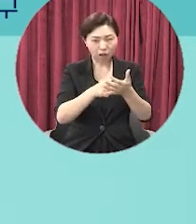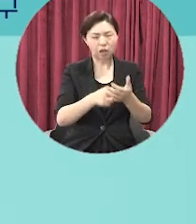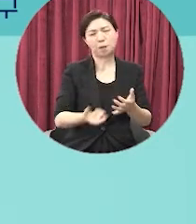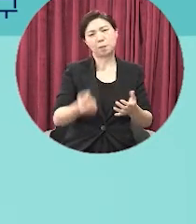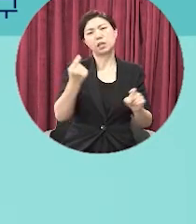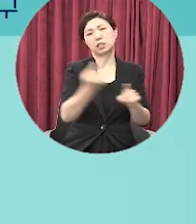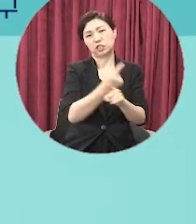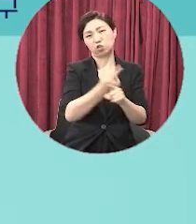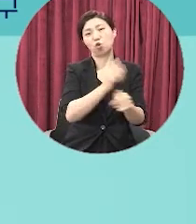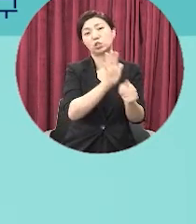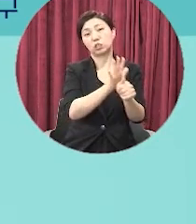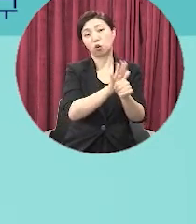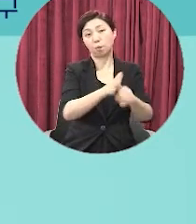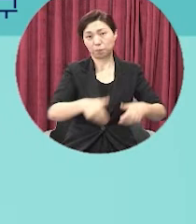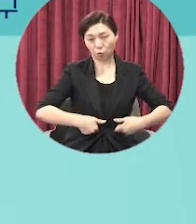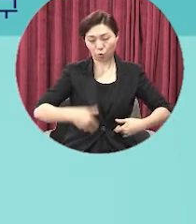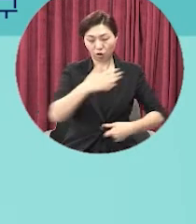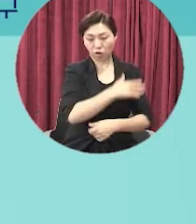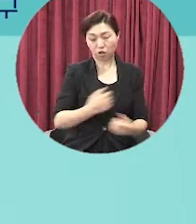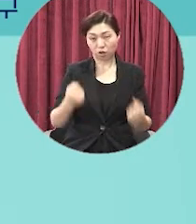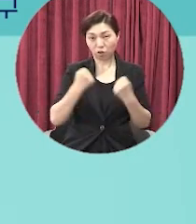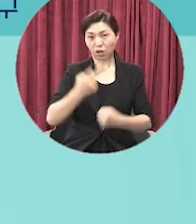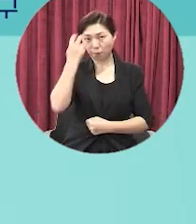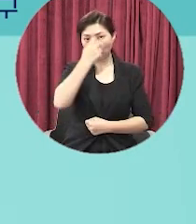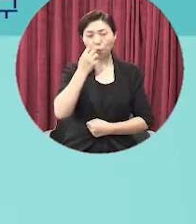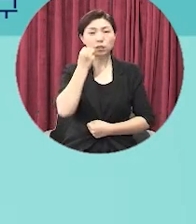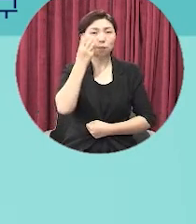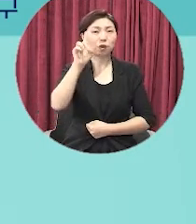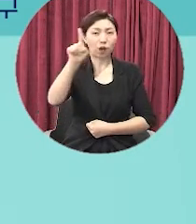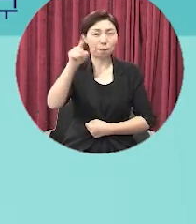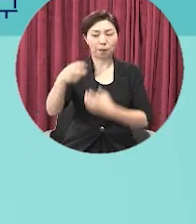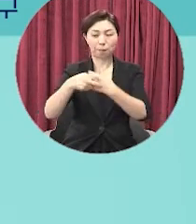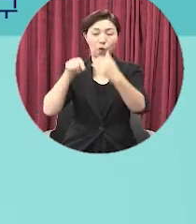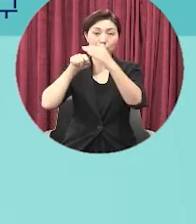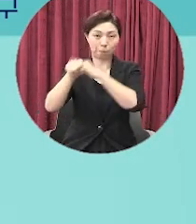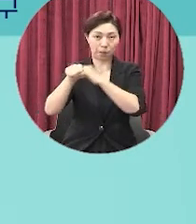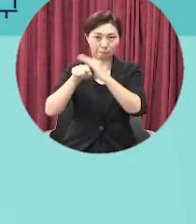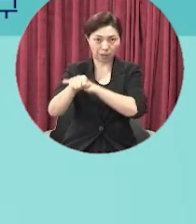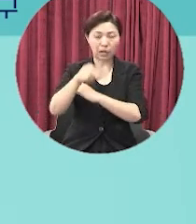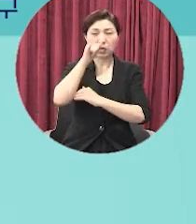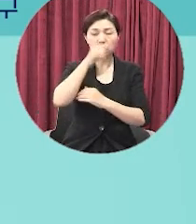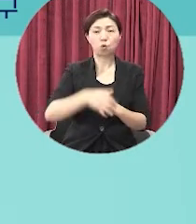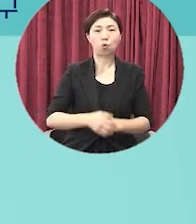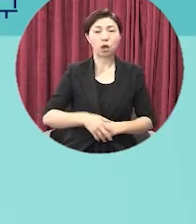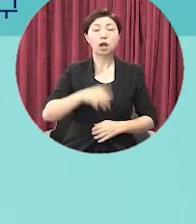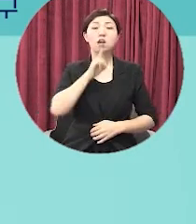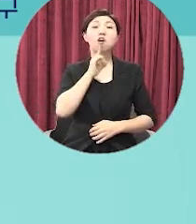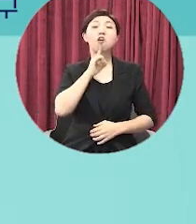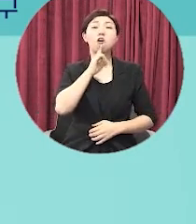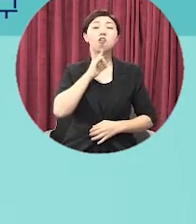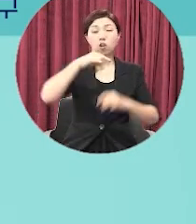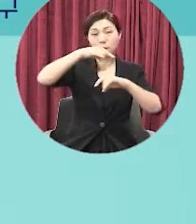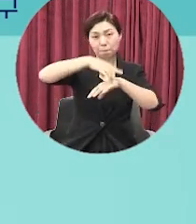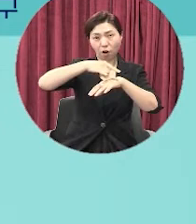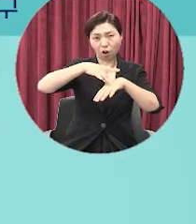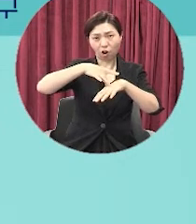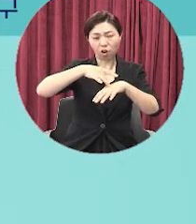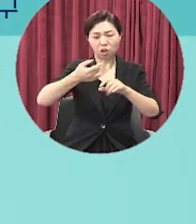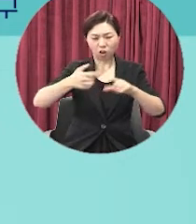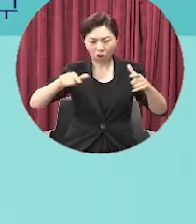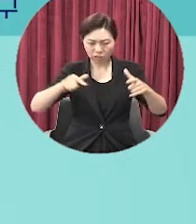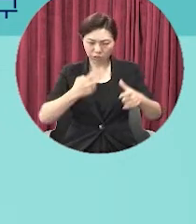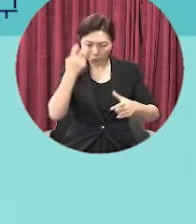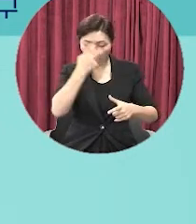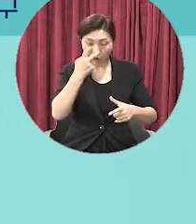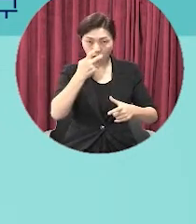하겠고 뭐 건강검진 값 3개월 감격 베리 방법 있고 신체 발달 고관절 영양 고작 교육 및 가족